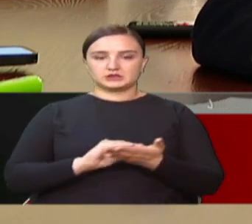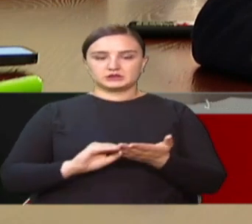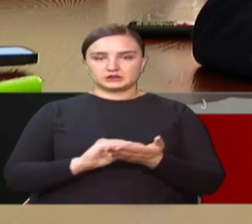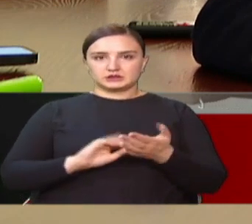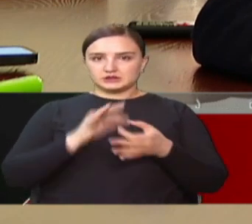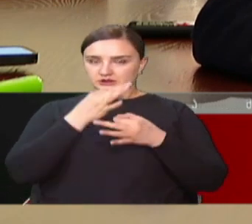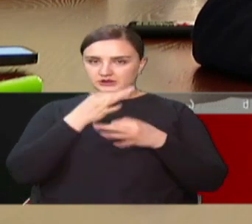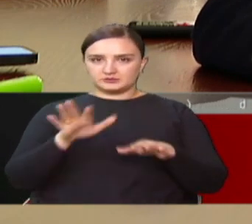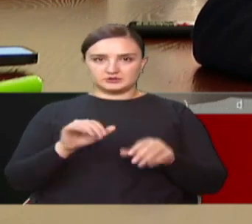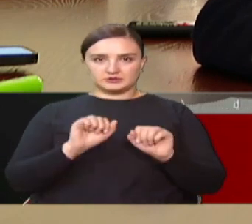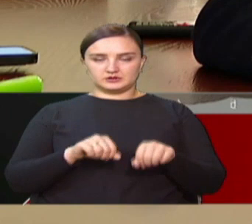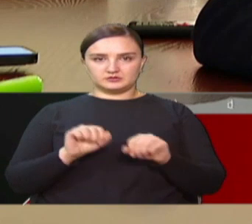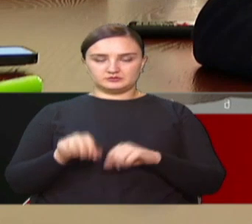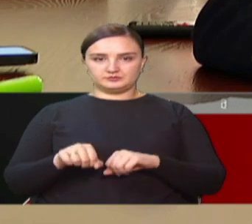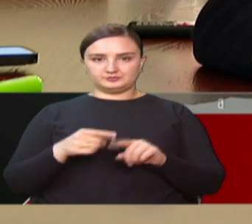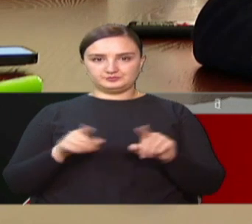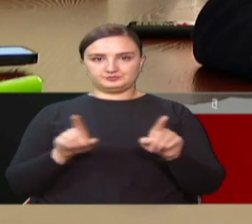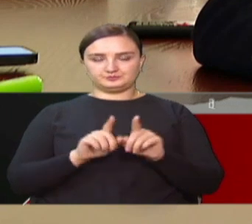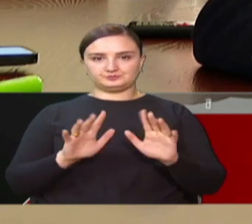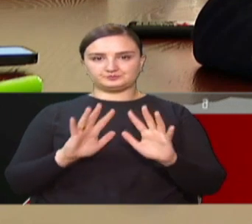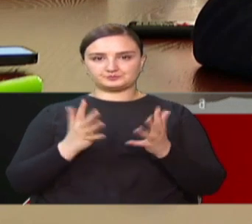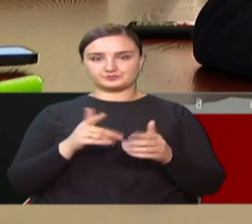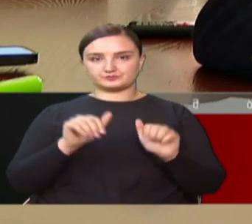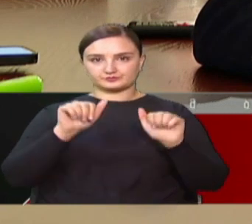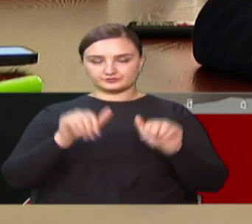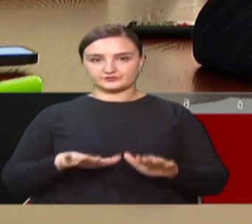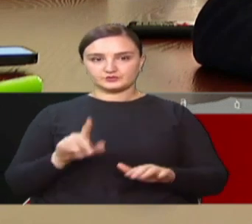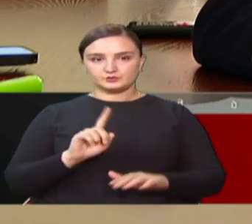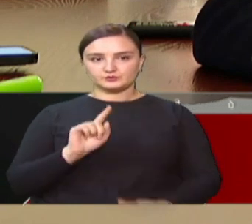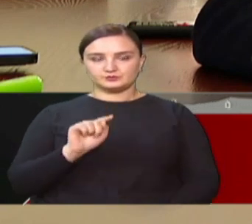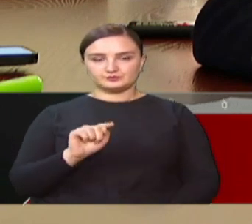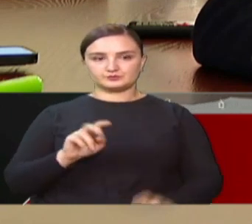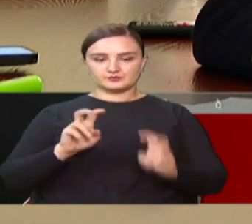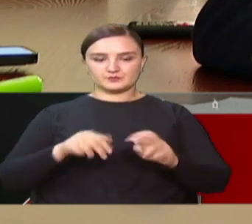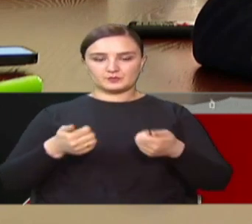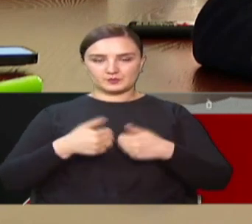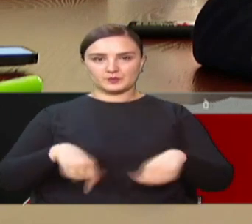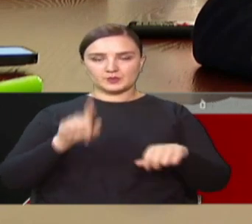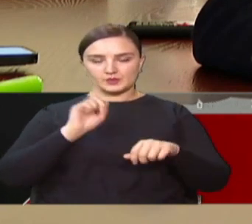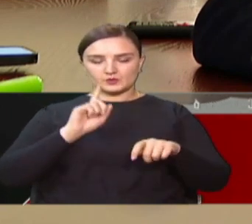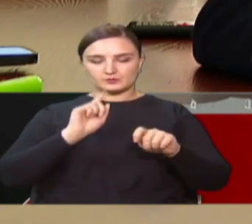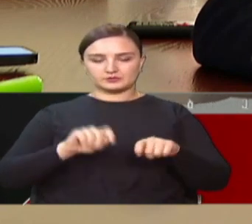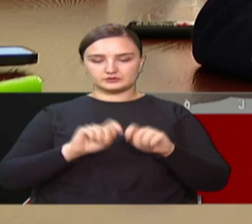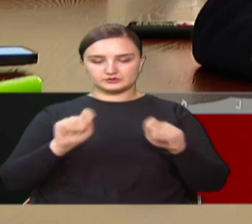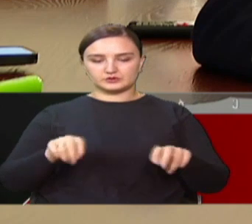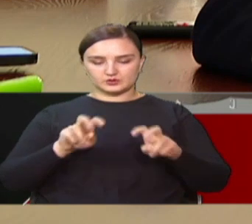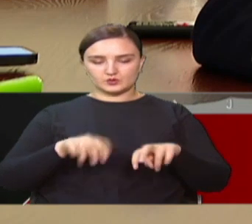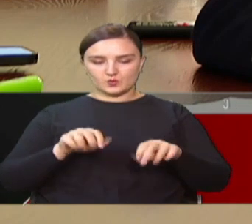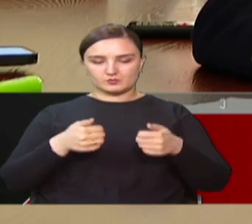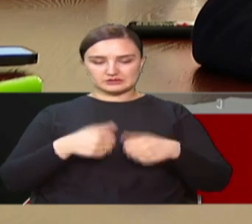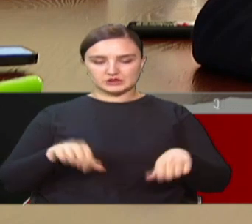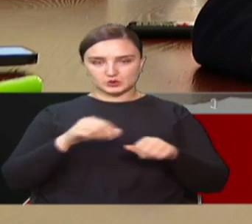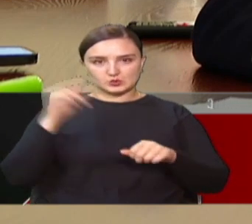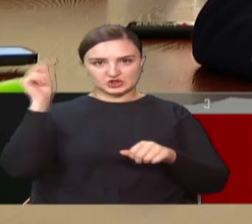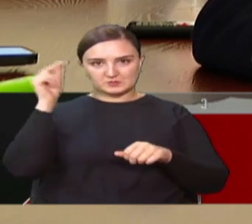პარაზიტირებს ნებისმიერი ხერხით. ამ შემთხვევაში გადაწყვიტეს, რომ ეს კომისია, დროებით საგამოძიებო კომისია თუ